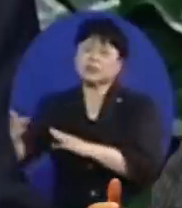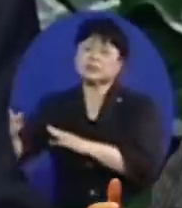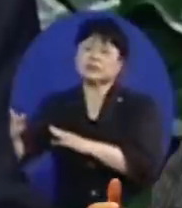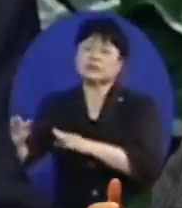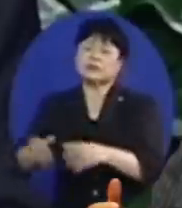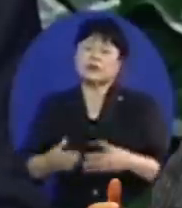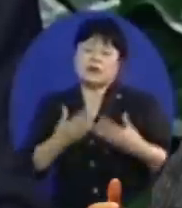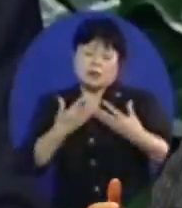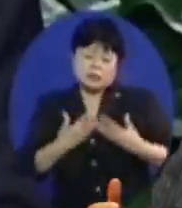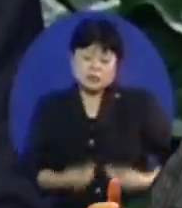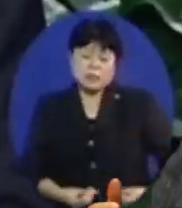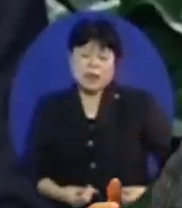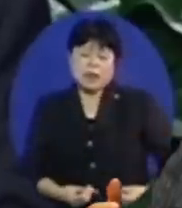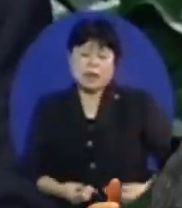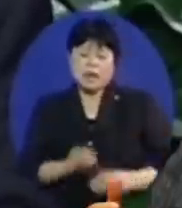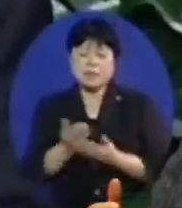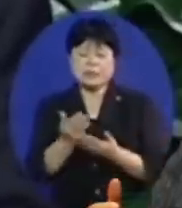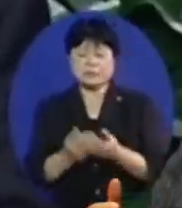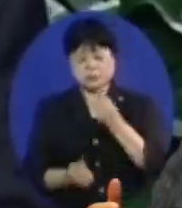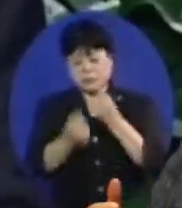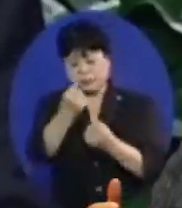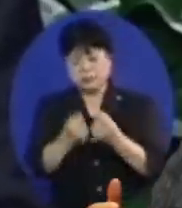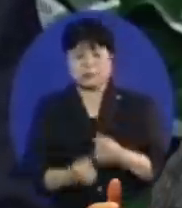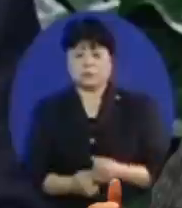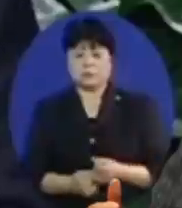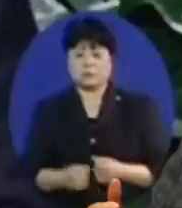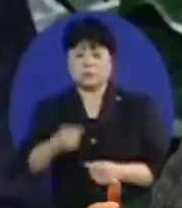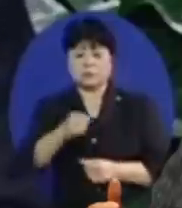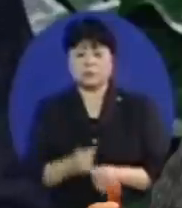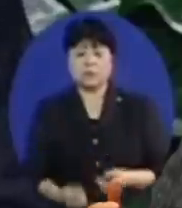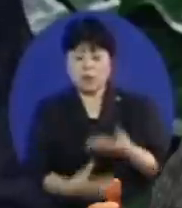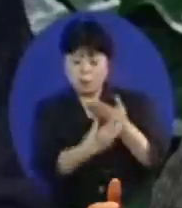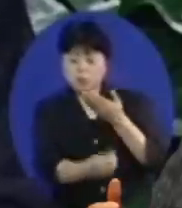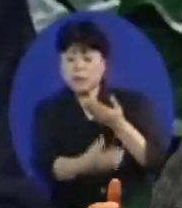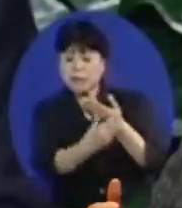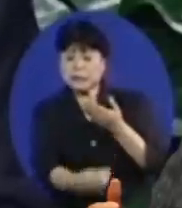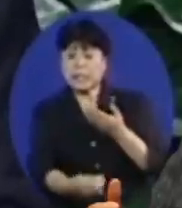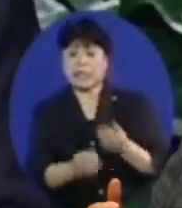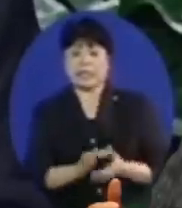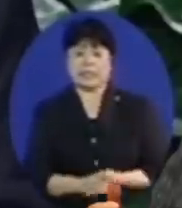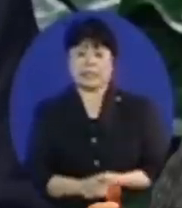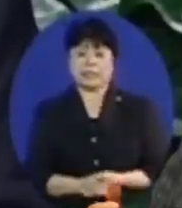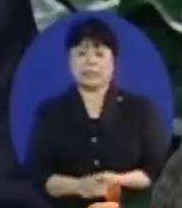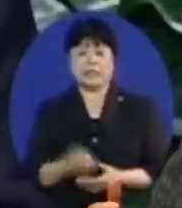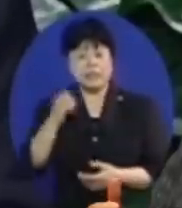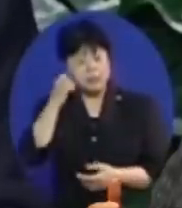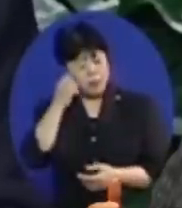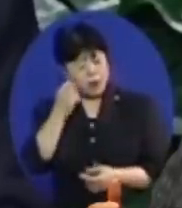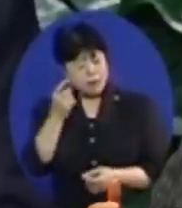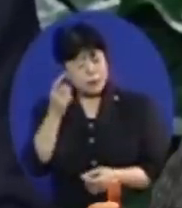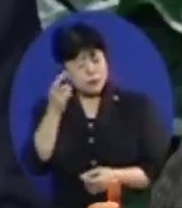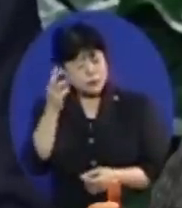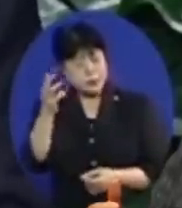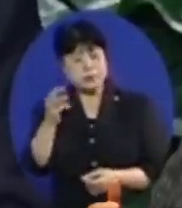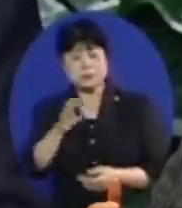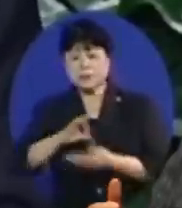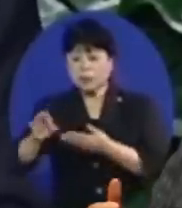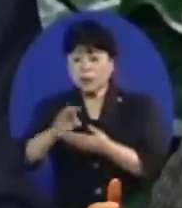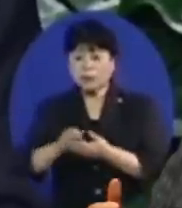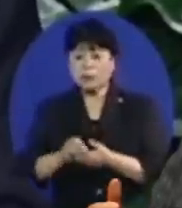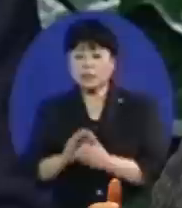절망적인 것입니다. 성경 한 권을 뺏기는데도 몇 달이 걸리는데